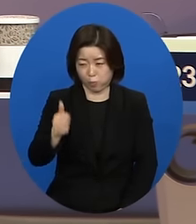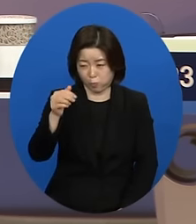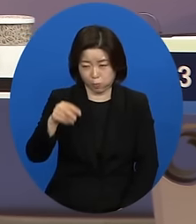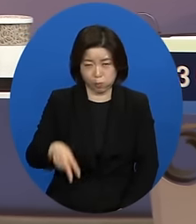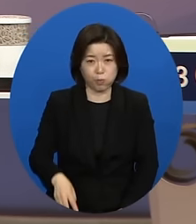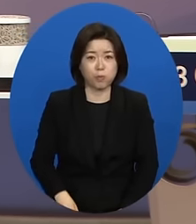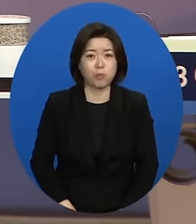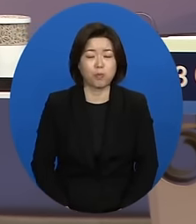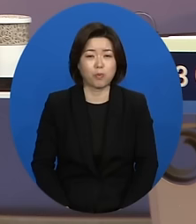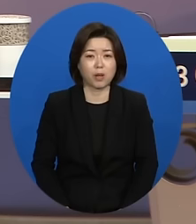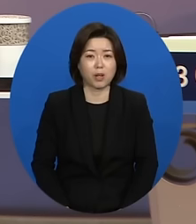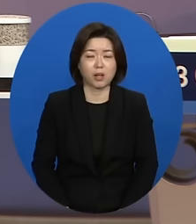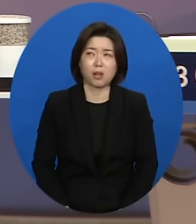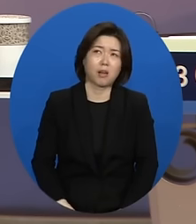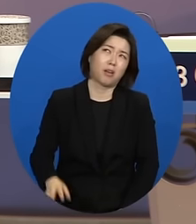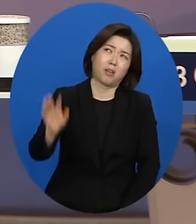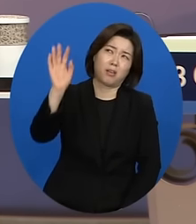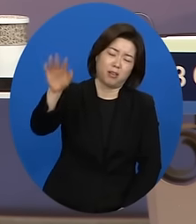하나님,